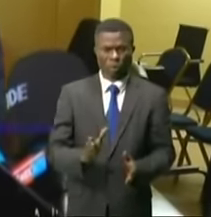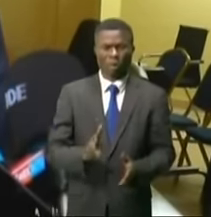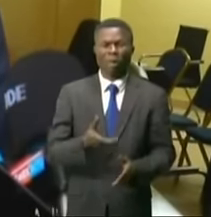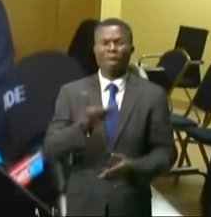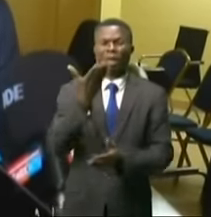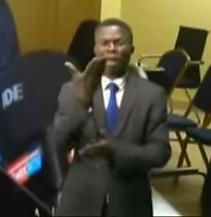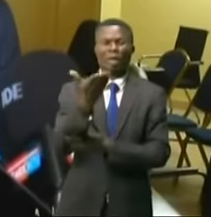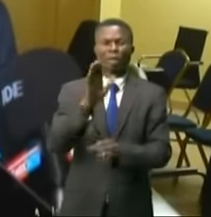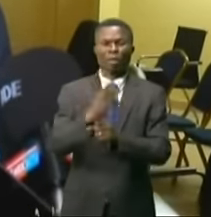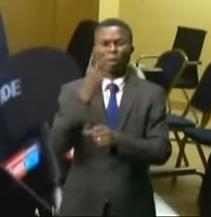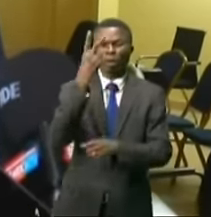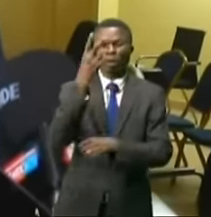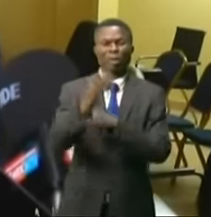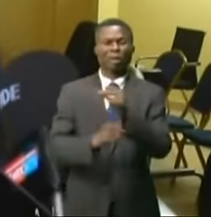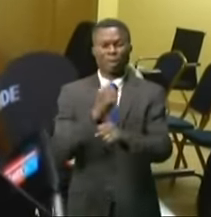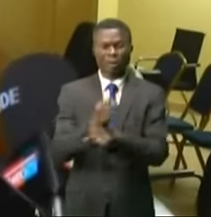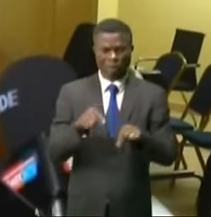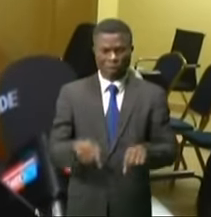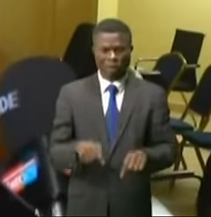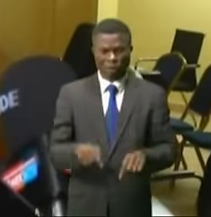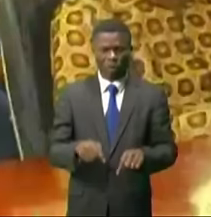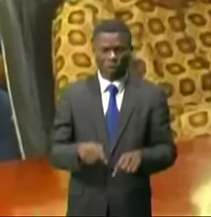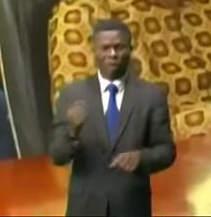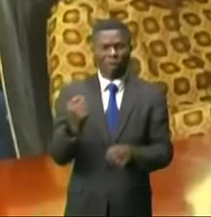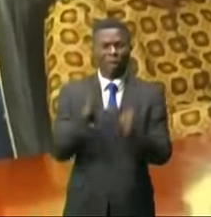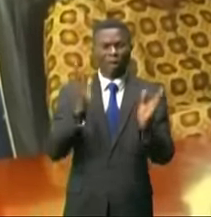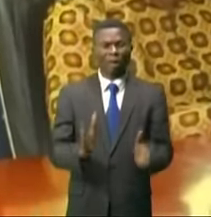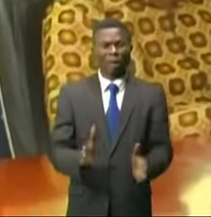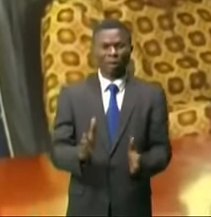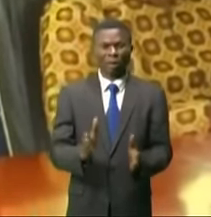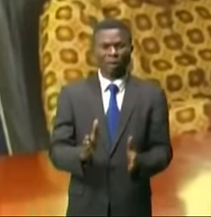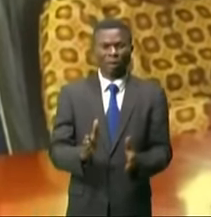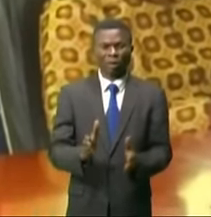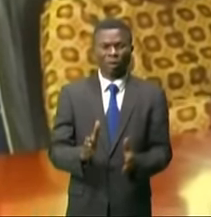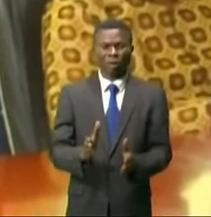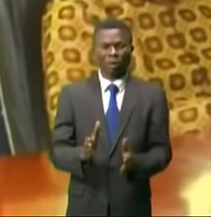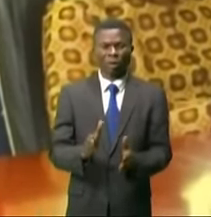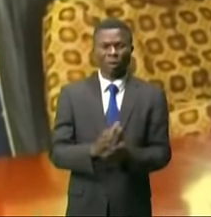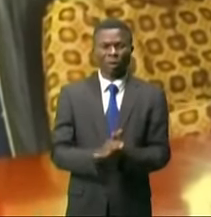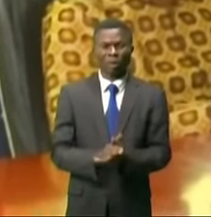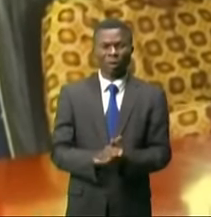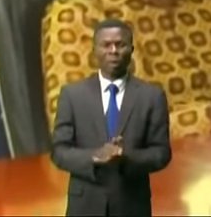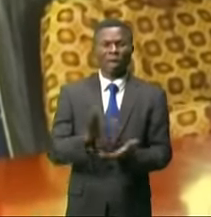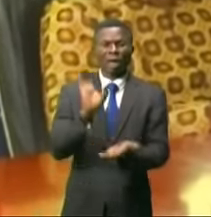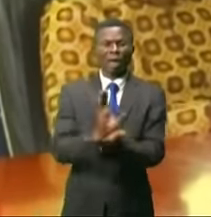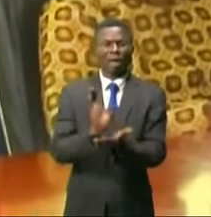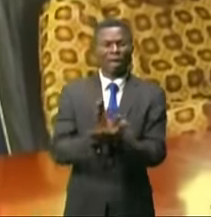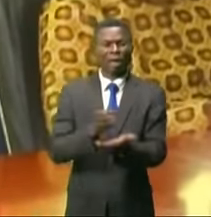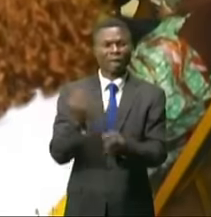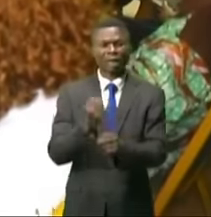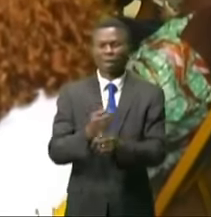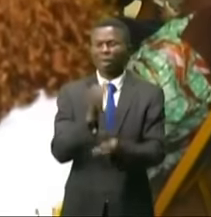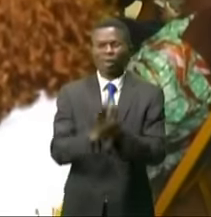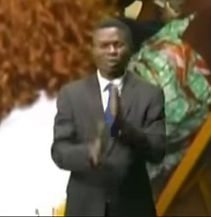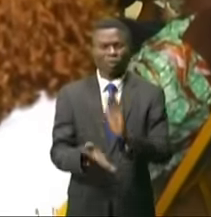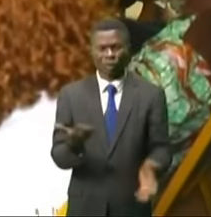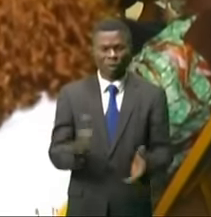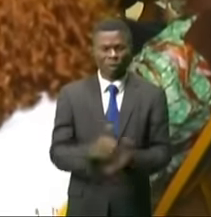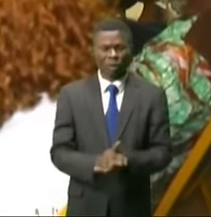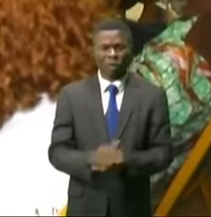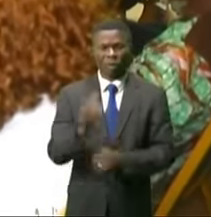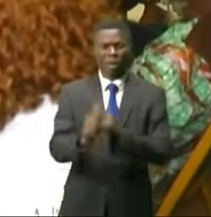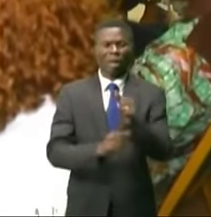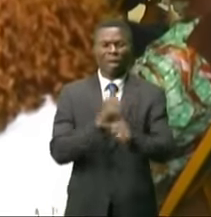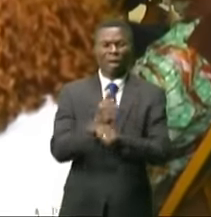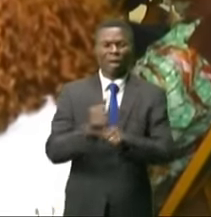parce que ça fait 2 ans aujourd'hui, aucun agent ici n'a une carte de service. Avec cette nouvelle dynamique, l'Agence